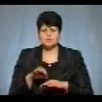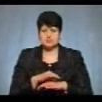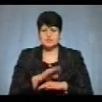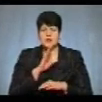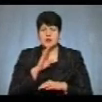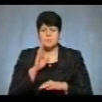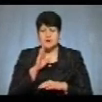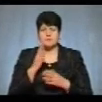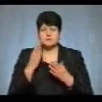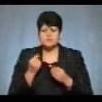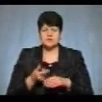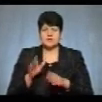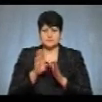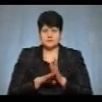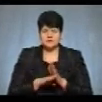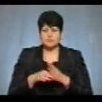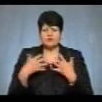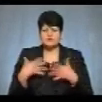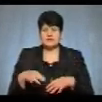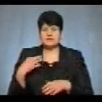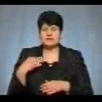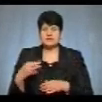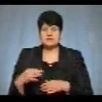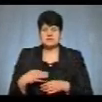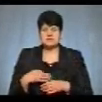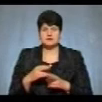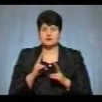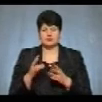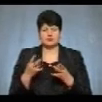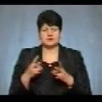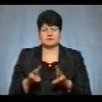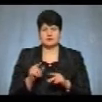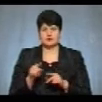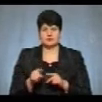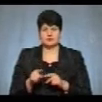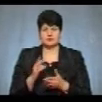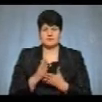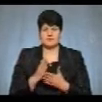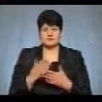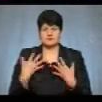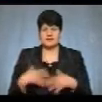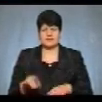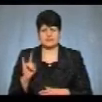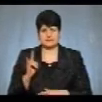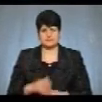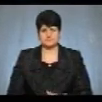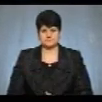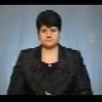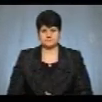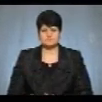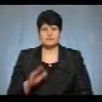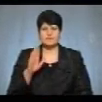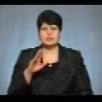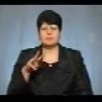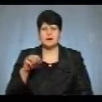то важко, бо втратити сина, то яка, не дай Бог нікому до такого дочекатись, щоб втратити дітей. Володимир